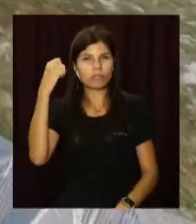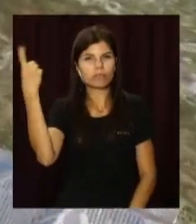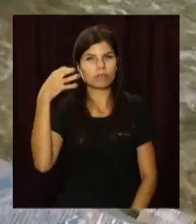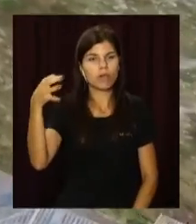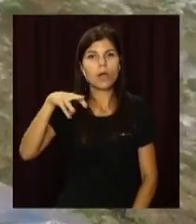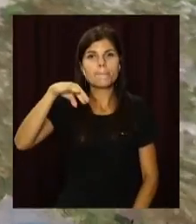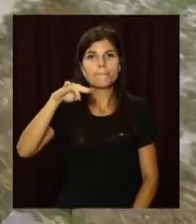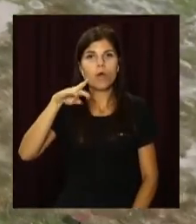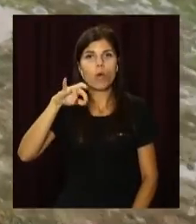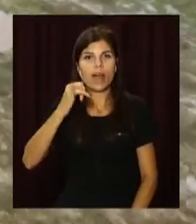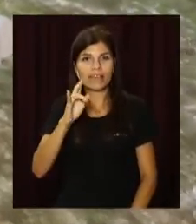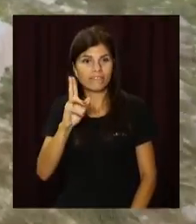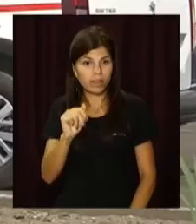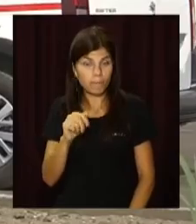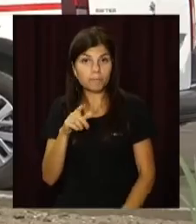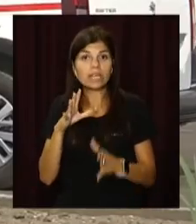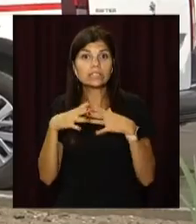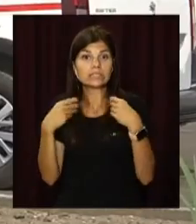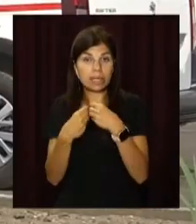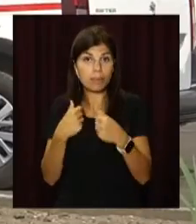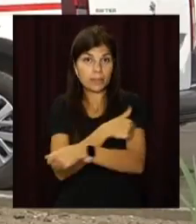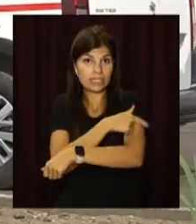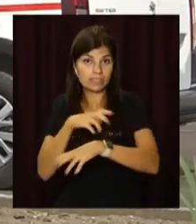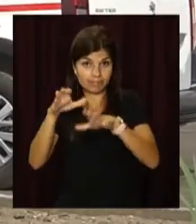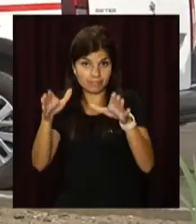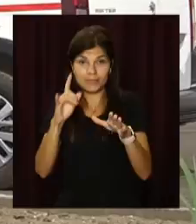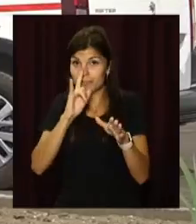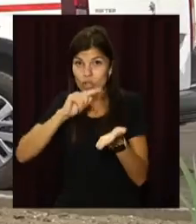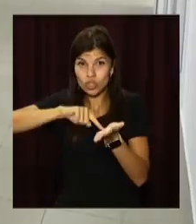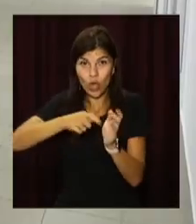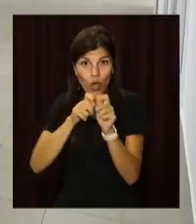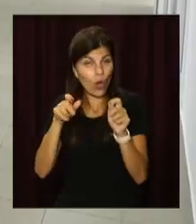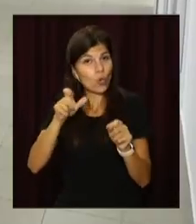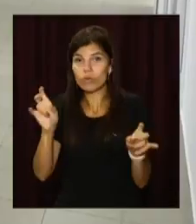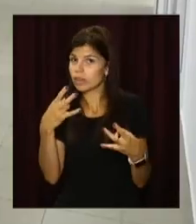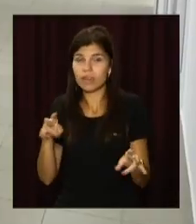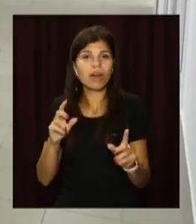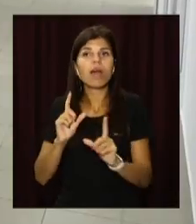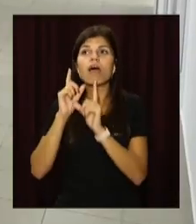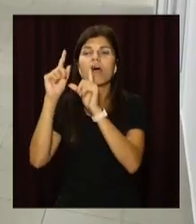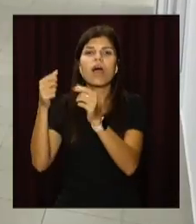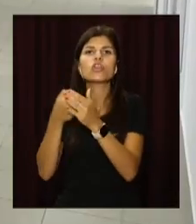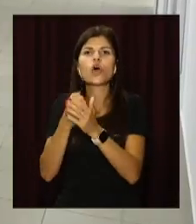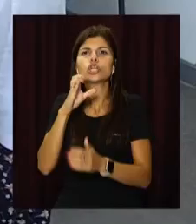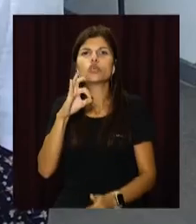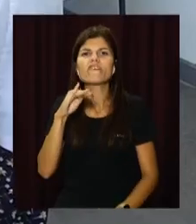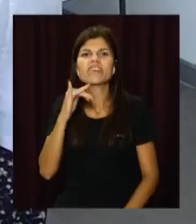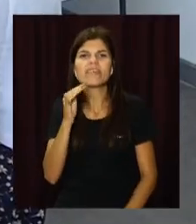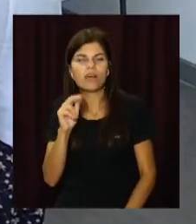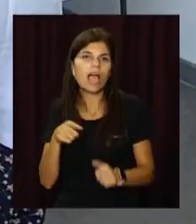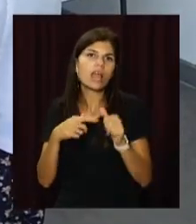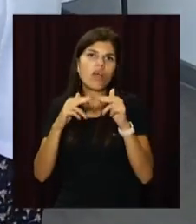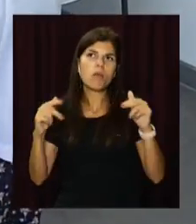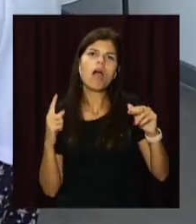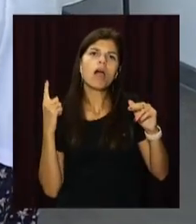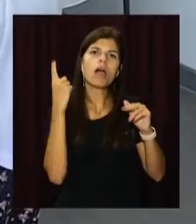медицини, тож відтепер людям не потрібно буде їздити до лікаря – до Софіївки чи Дніпра. Мешканці Миколаївки та сусідніх сіл